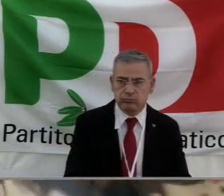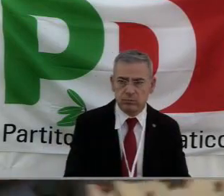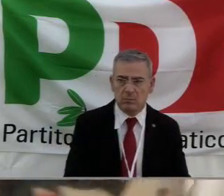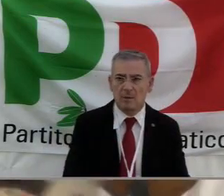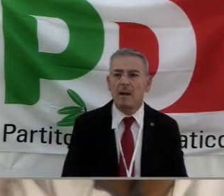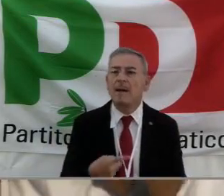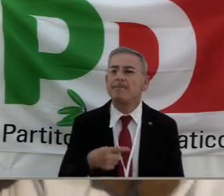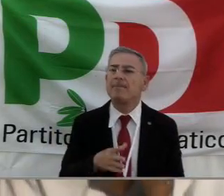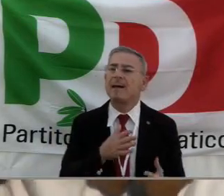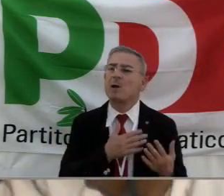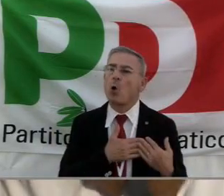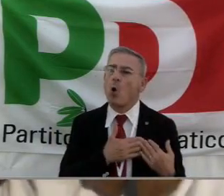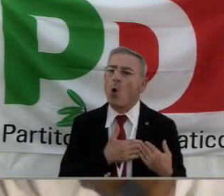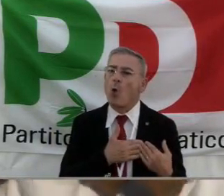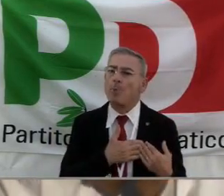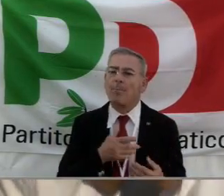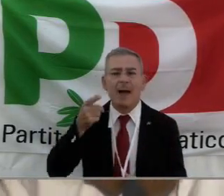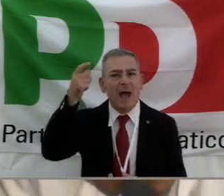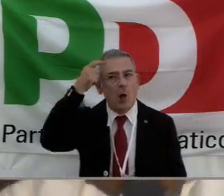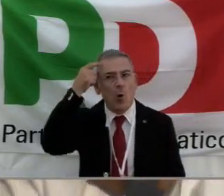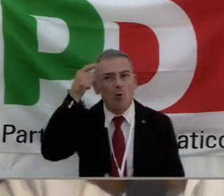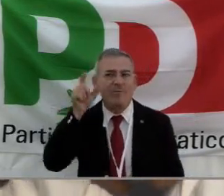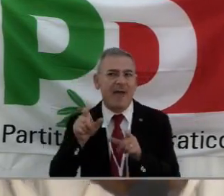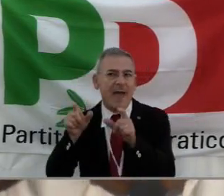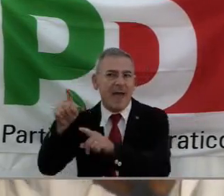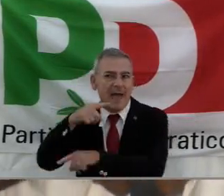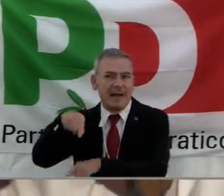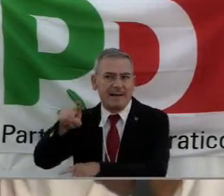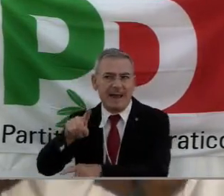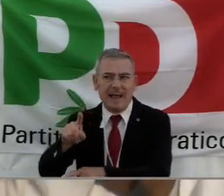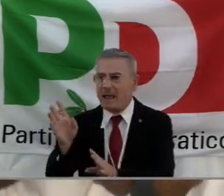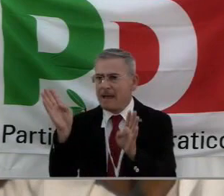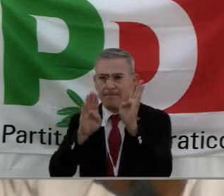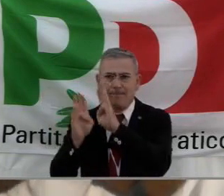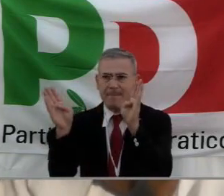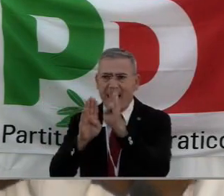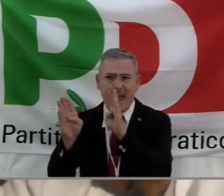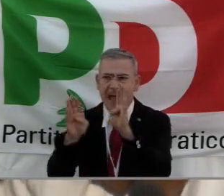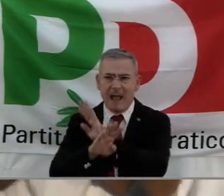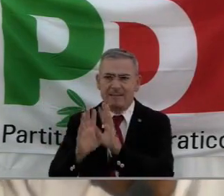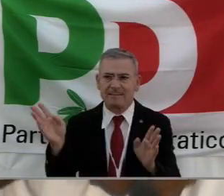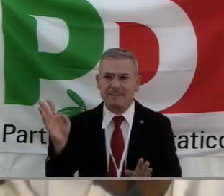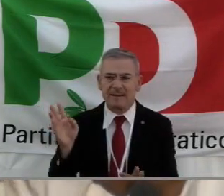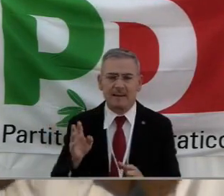per colpa di questi che governano in un modo folle.